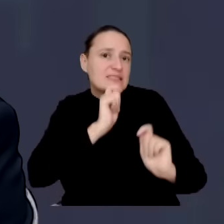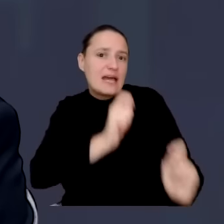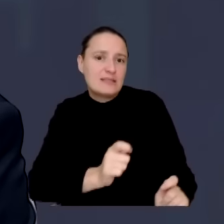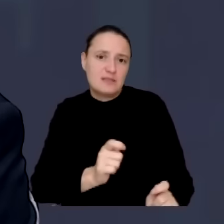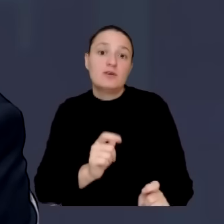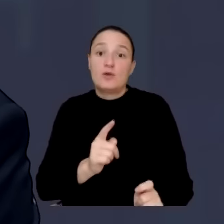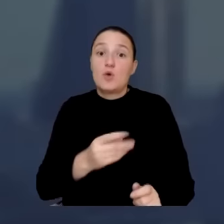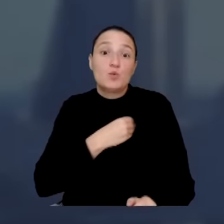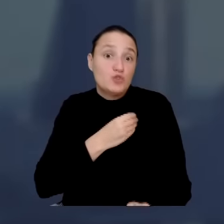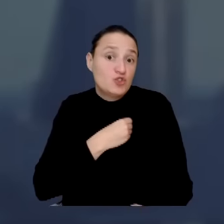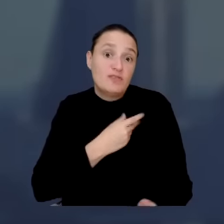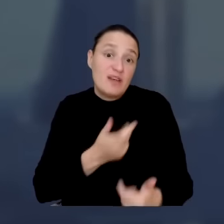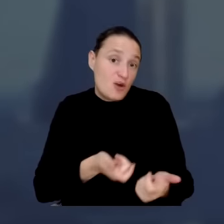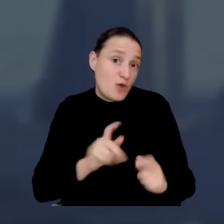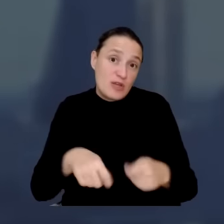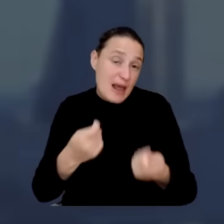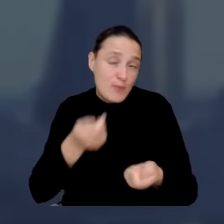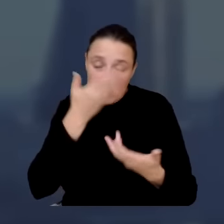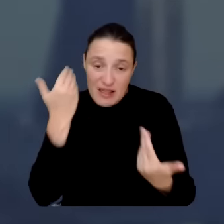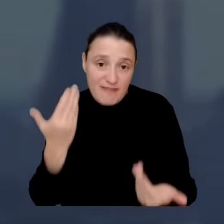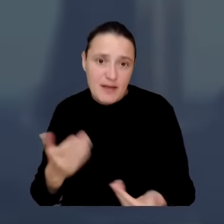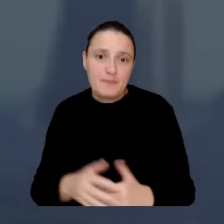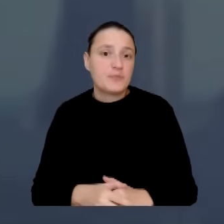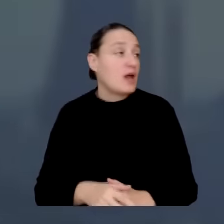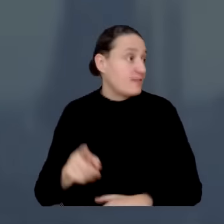ile uczciwie zrobionych raportów